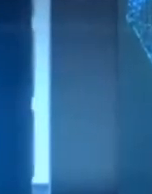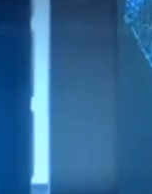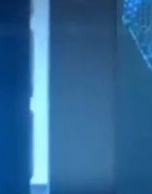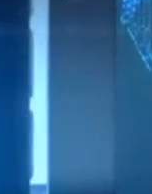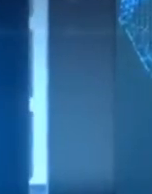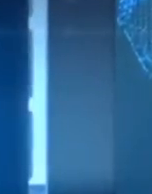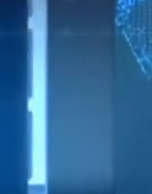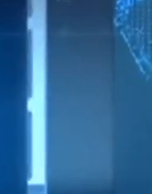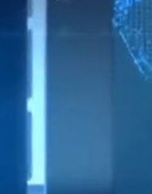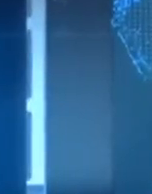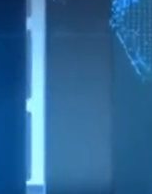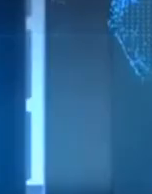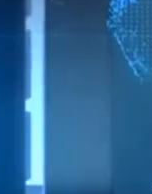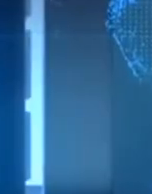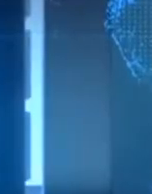джитсу